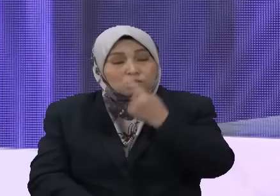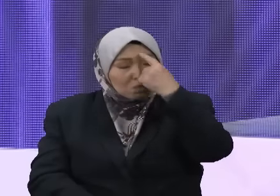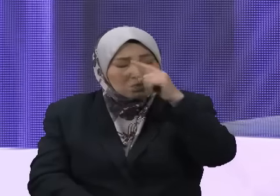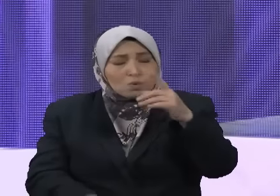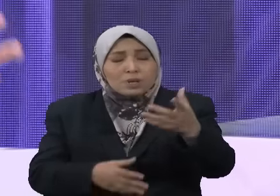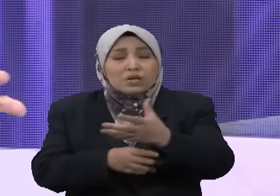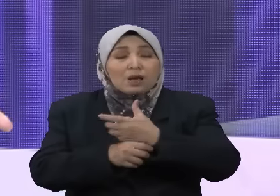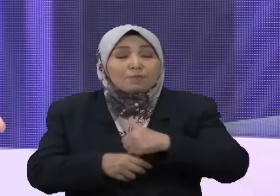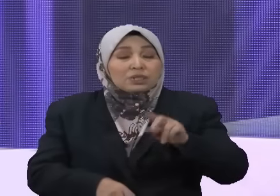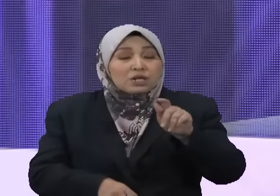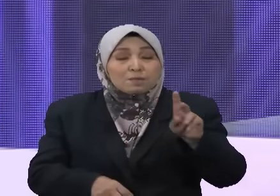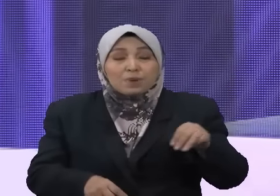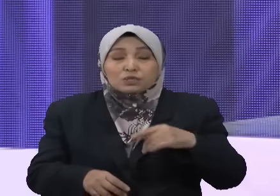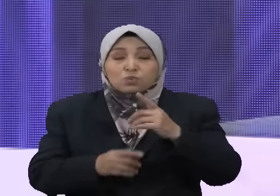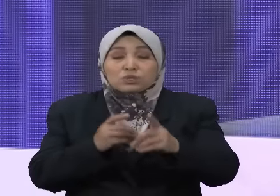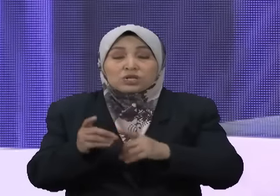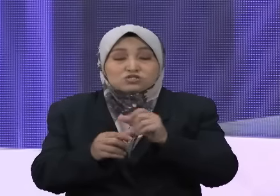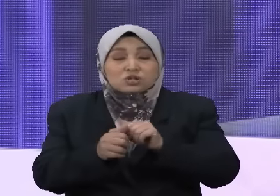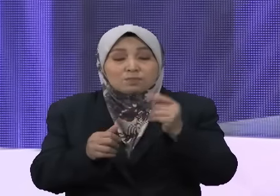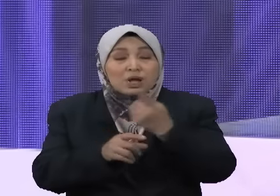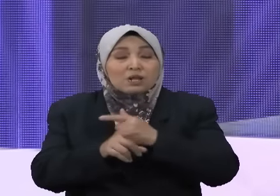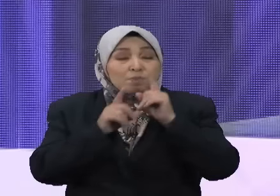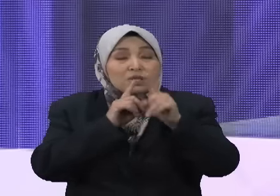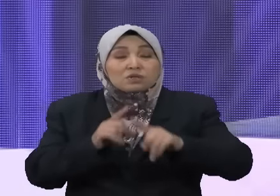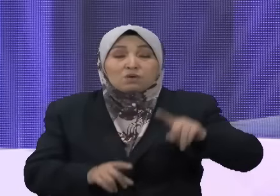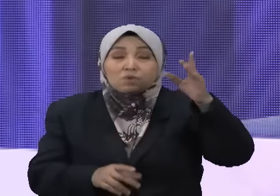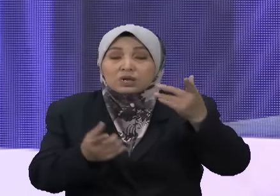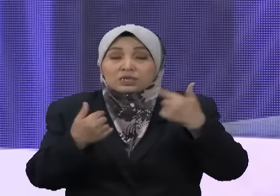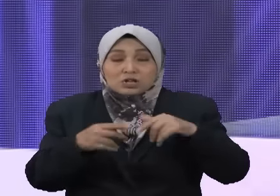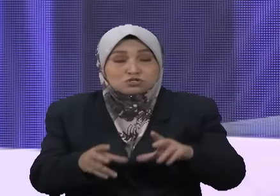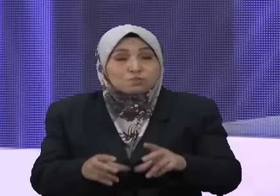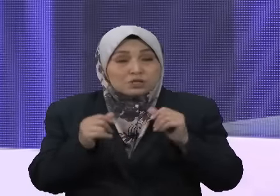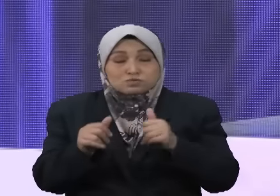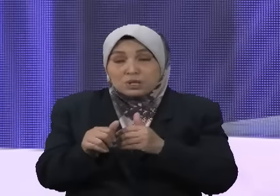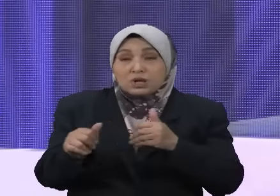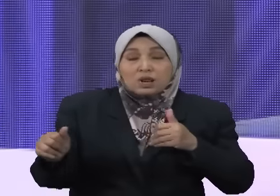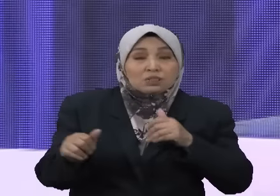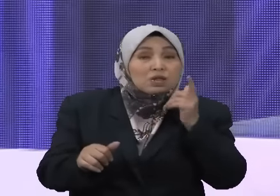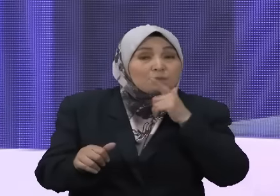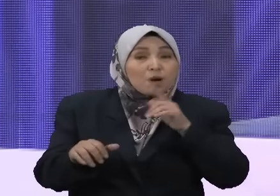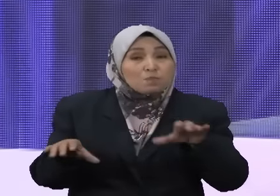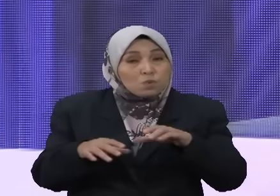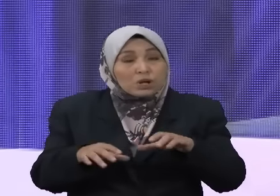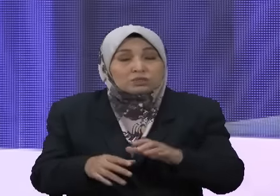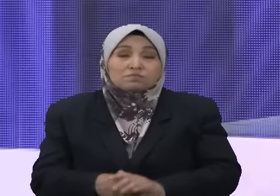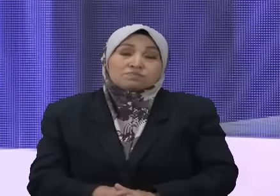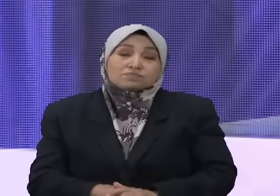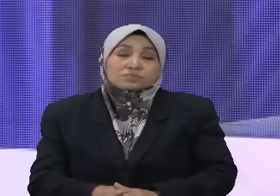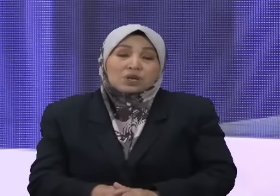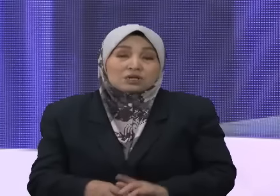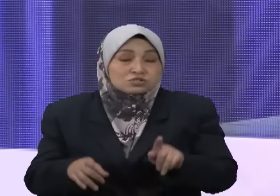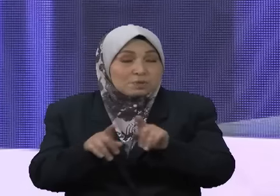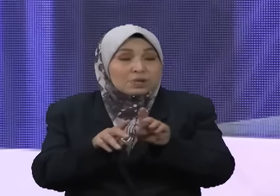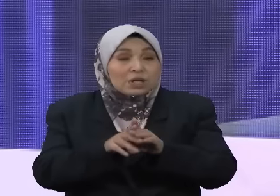mendapatkan nikmat dunia juga setiap kali perintah Allah datang kita cepat-cepat elak Tak nak buat kan sepertia